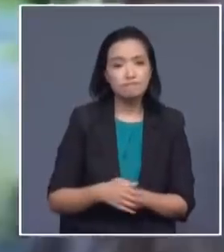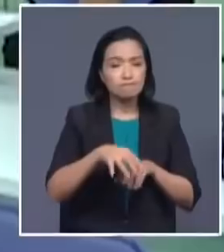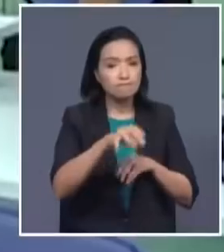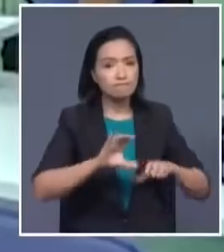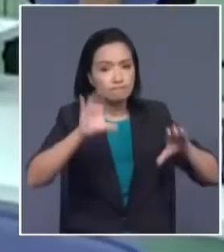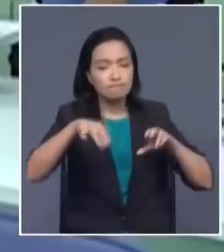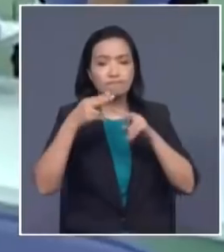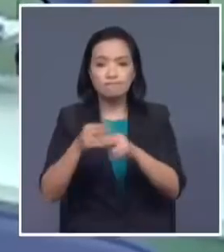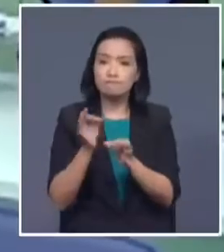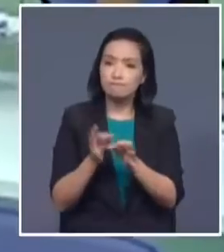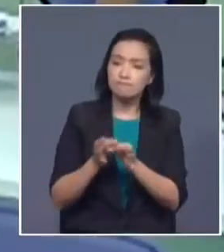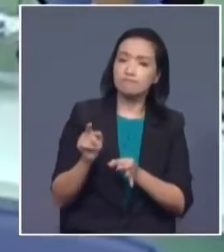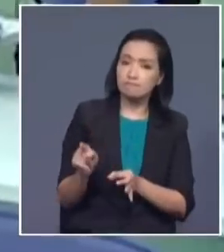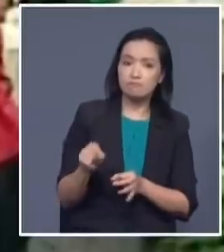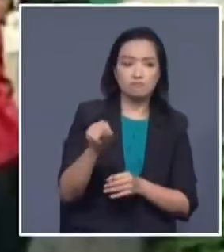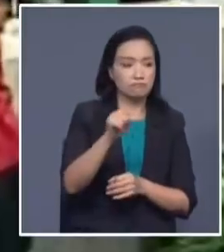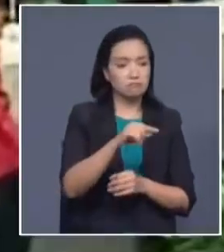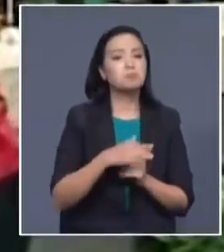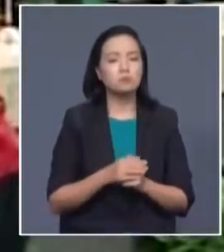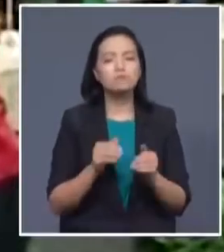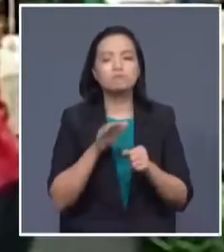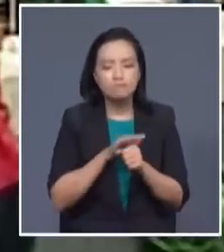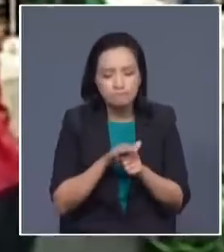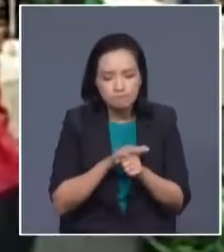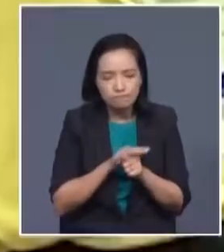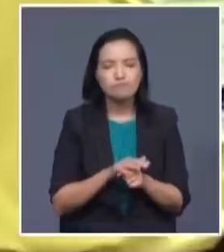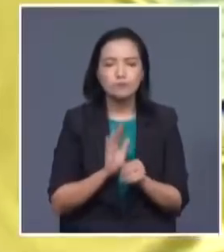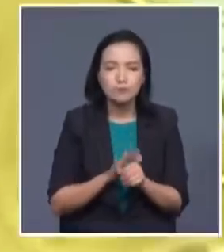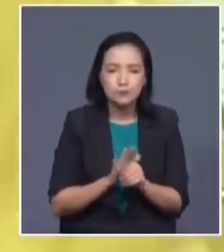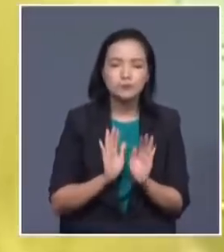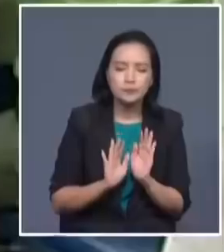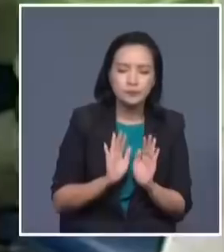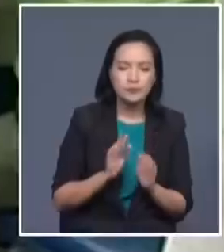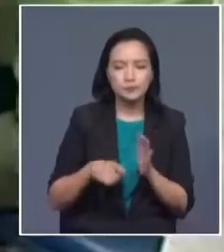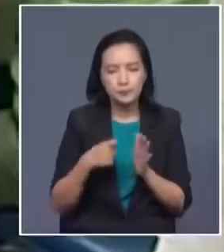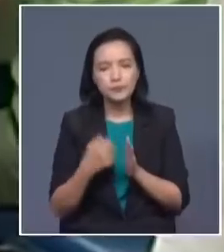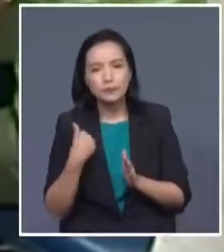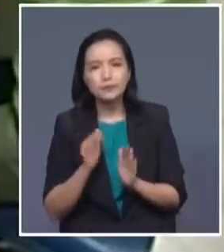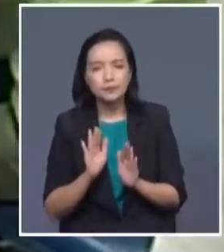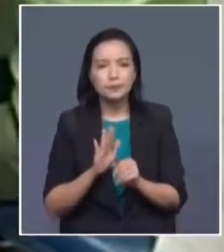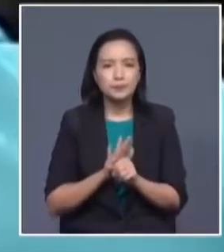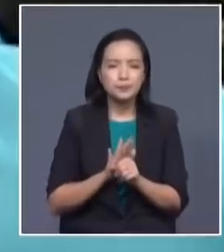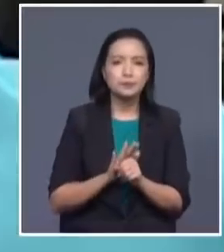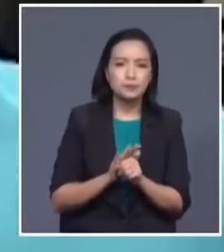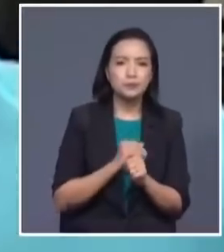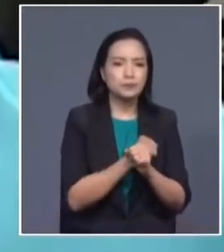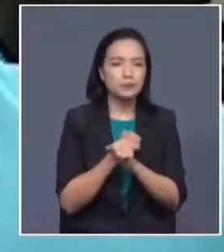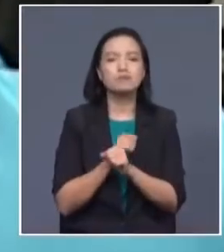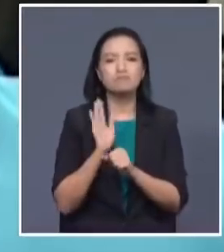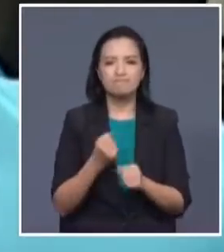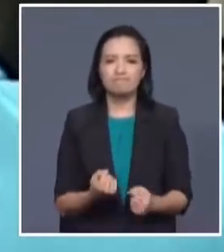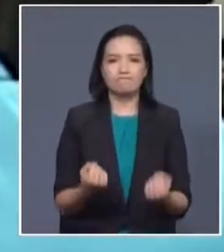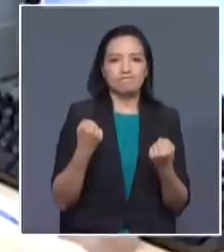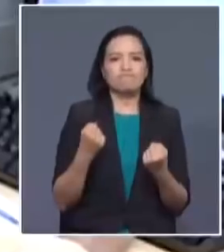เอกชนธนาคารพาณิชย์ต่างตั้งอยู่บนความพอเพียงมีความพอประมาณมีเหตุมีผลมีภูมิคุ้มกันส่งผลให้มีความเข้ม